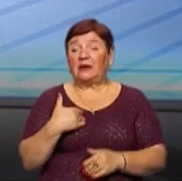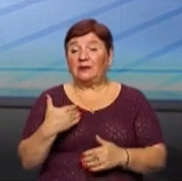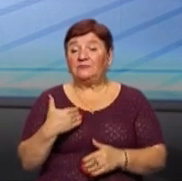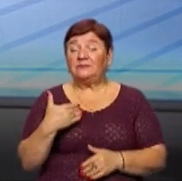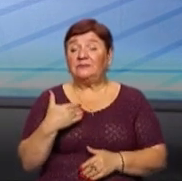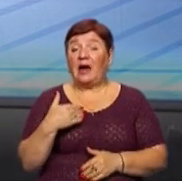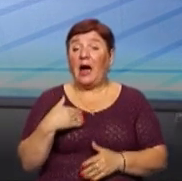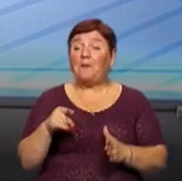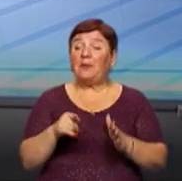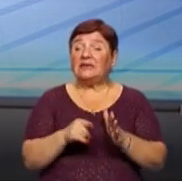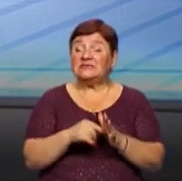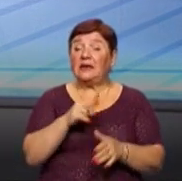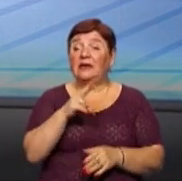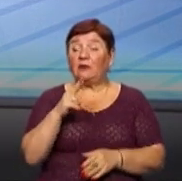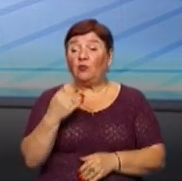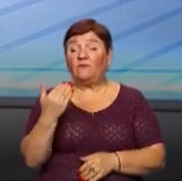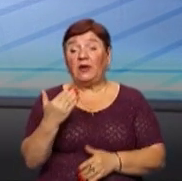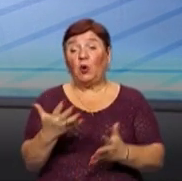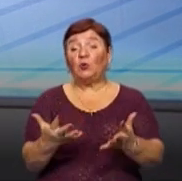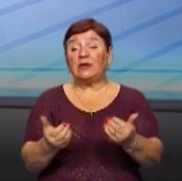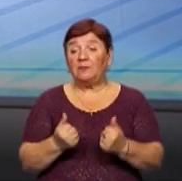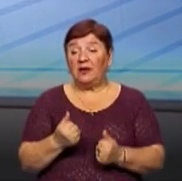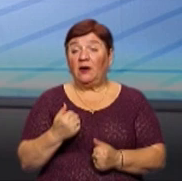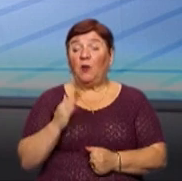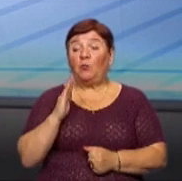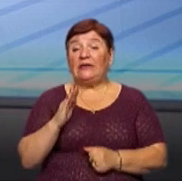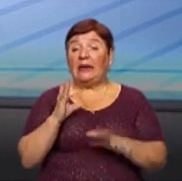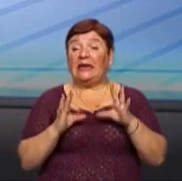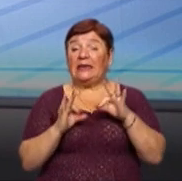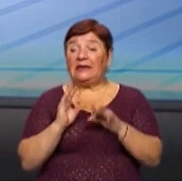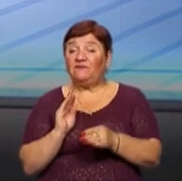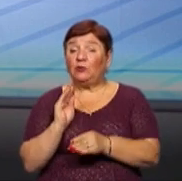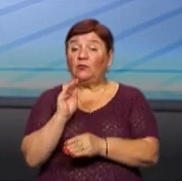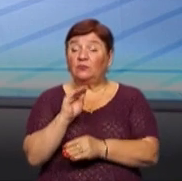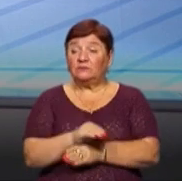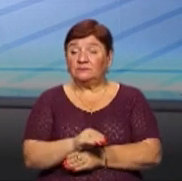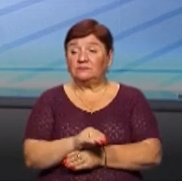гривень. А пенсія, яка ви отримуєте, так, вона буде індексуватися тільки